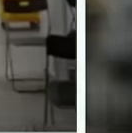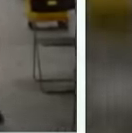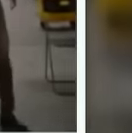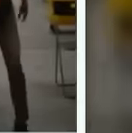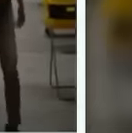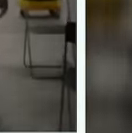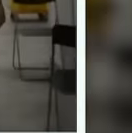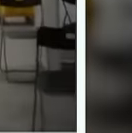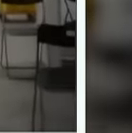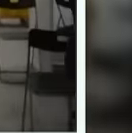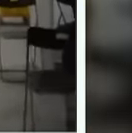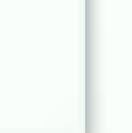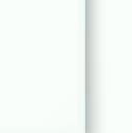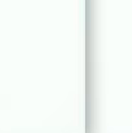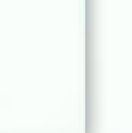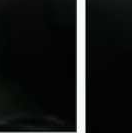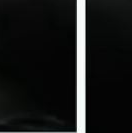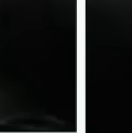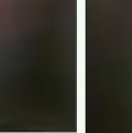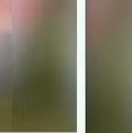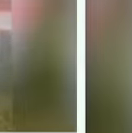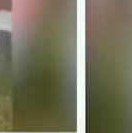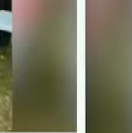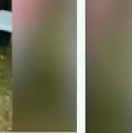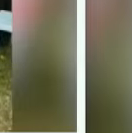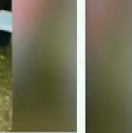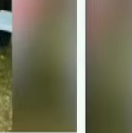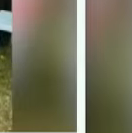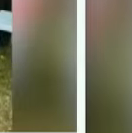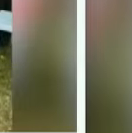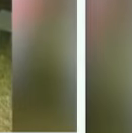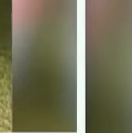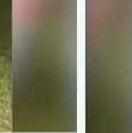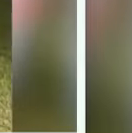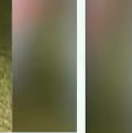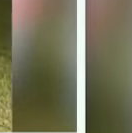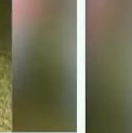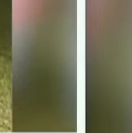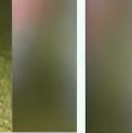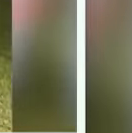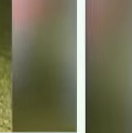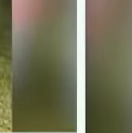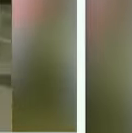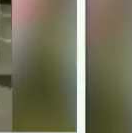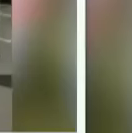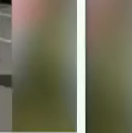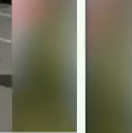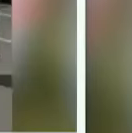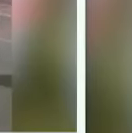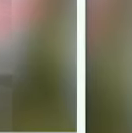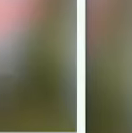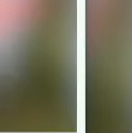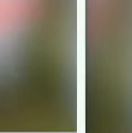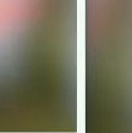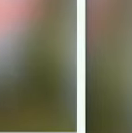banyak PPV dalam pelbagai bentuk dan saiz. Selain daripada PPV sementara di perkampungan orang asli, kita juga membuka